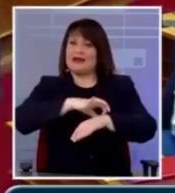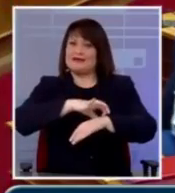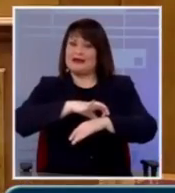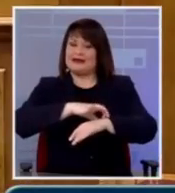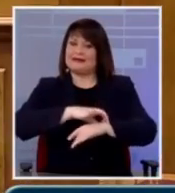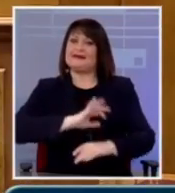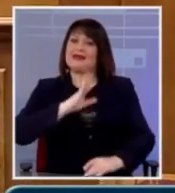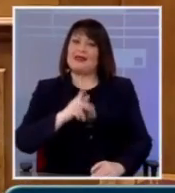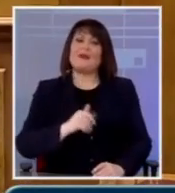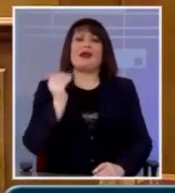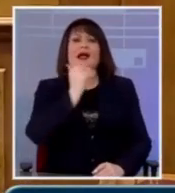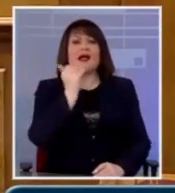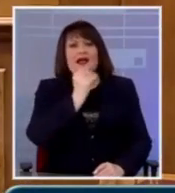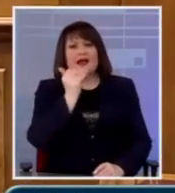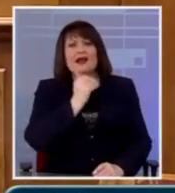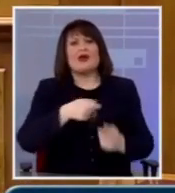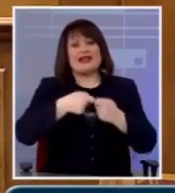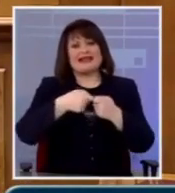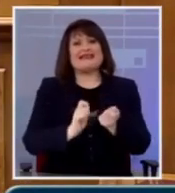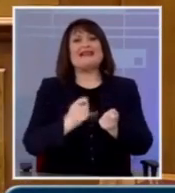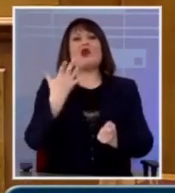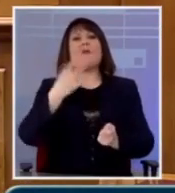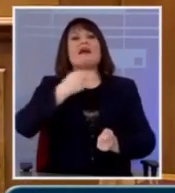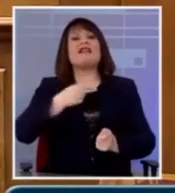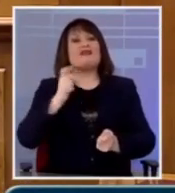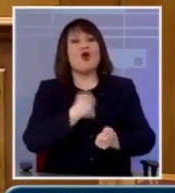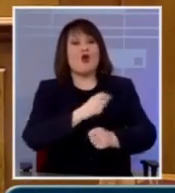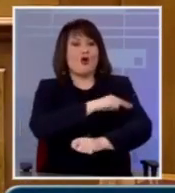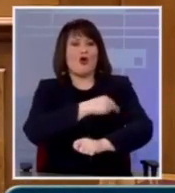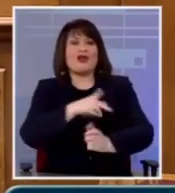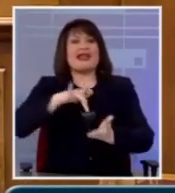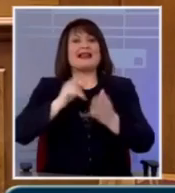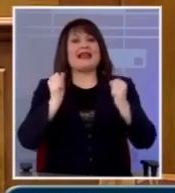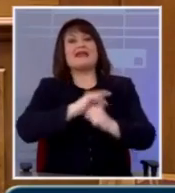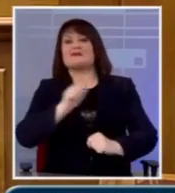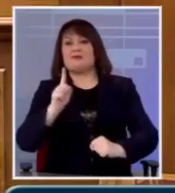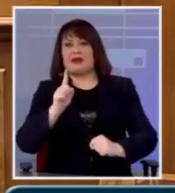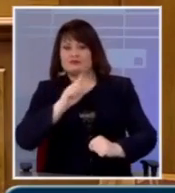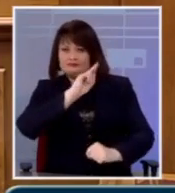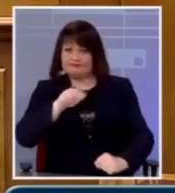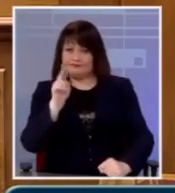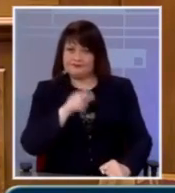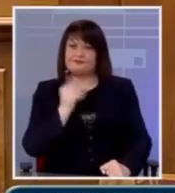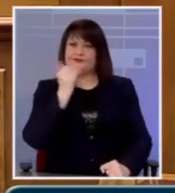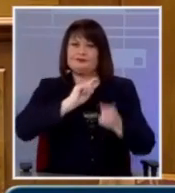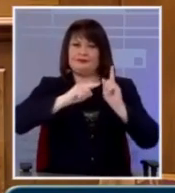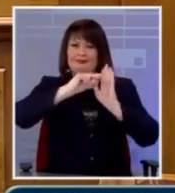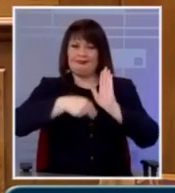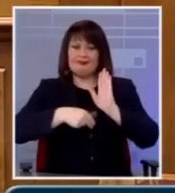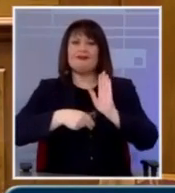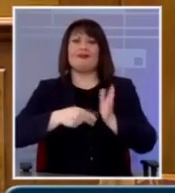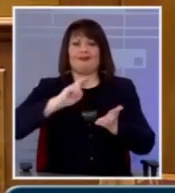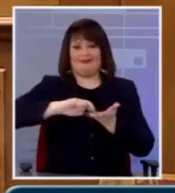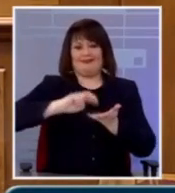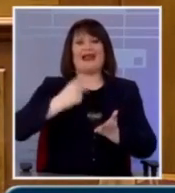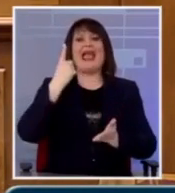όπως είναι η άμεση κατάρρευση του εισιτήριου των 5 ευρώ στα νοσοκομεία και τα κέντρα υγείας, η γρήγορη ακύρωση του μνημονιακού χαρατσιού του